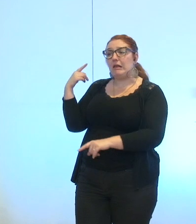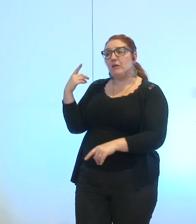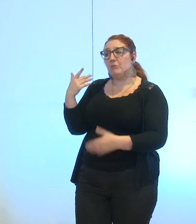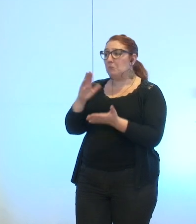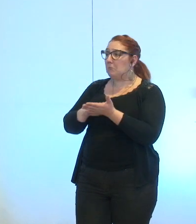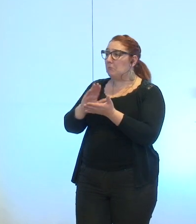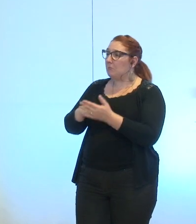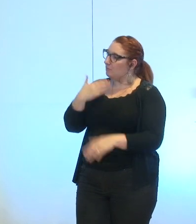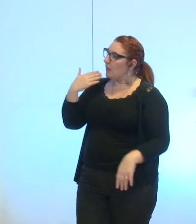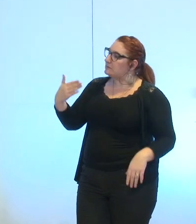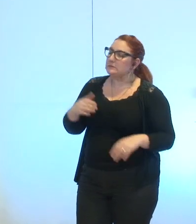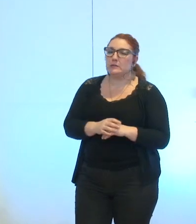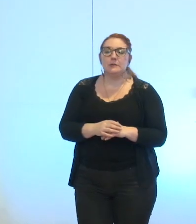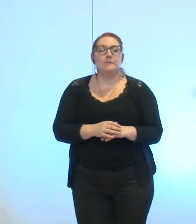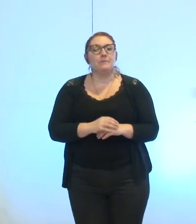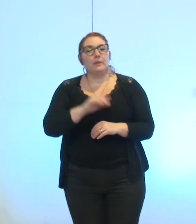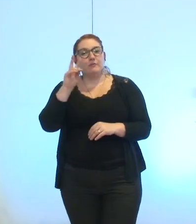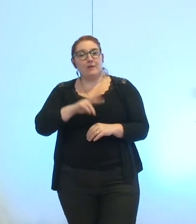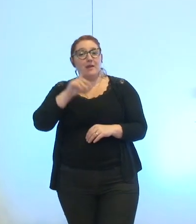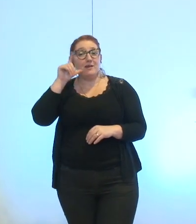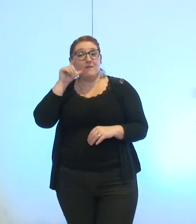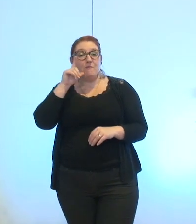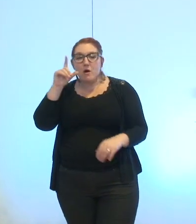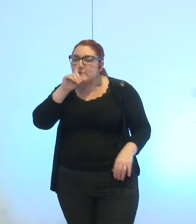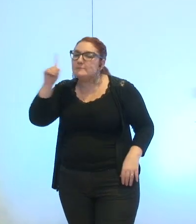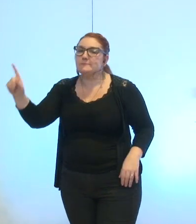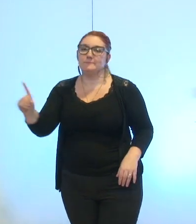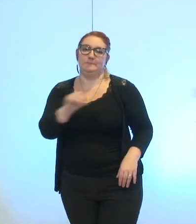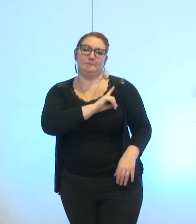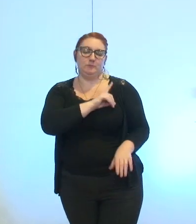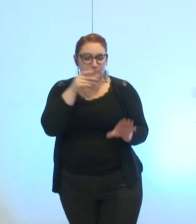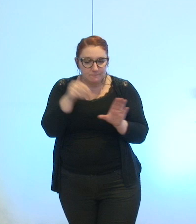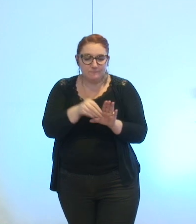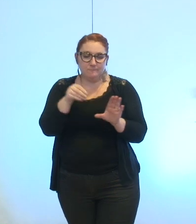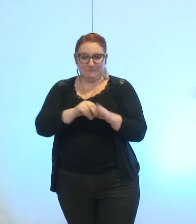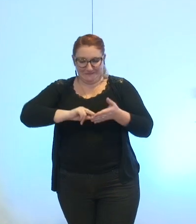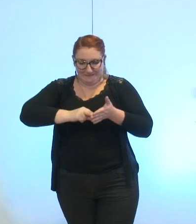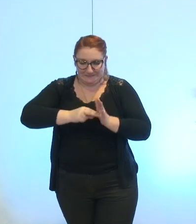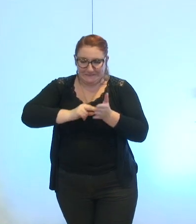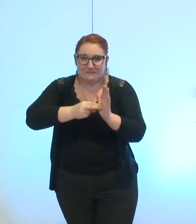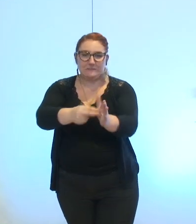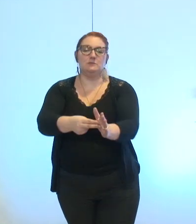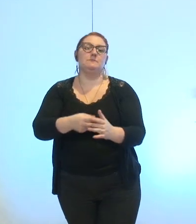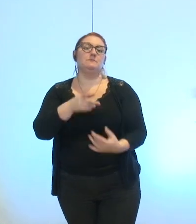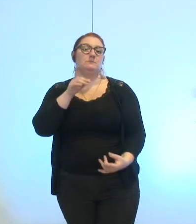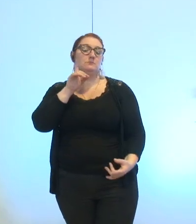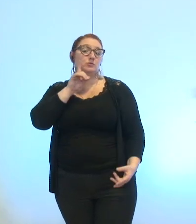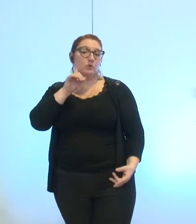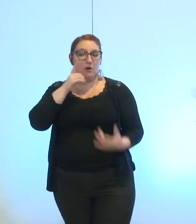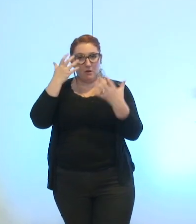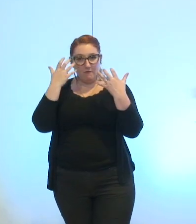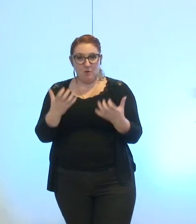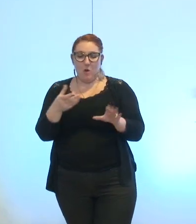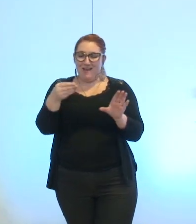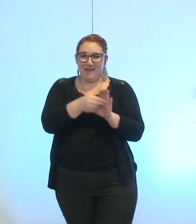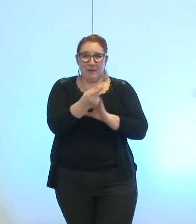l'effort qui a été fait a été fait volontairement y compris pour nous permettre de déclencher une